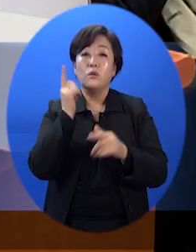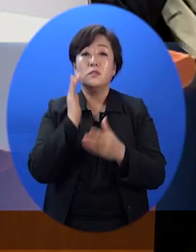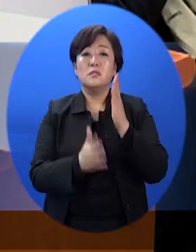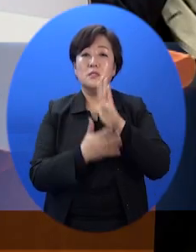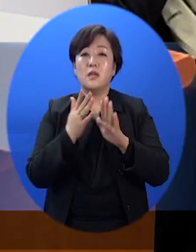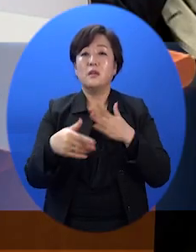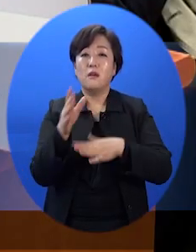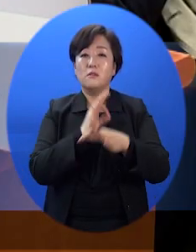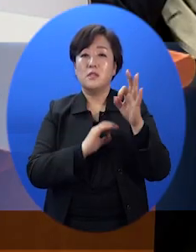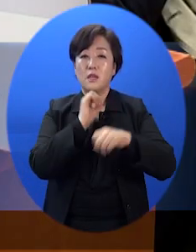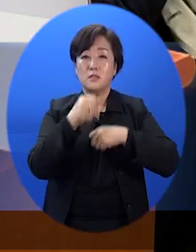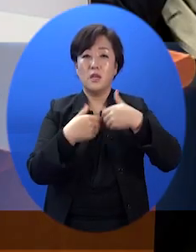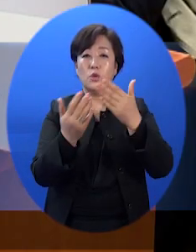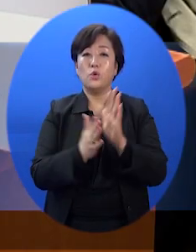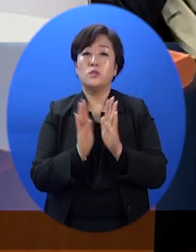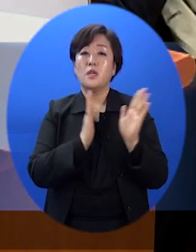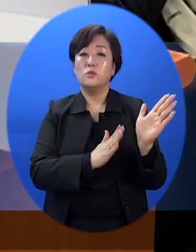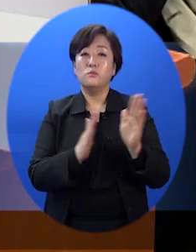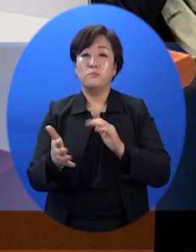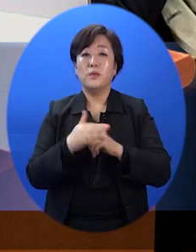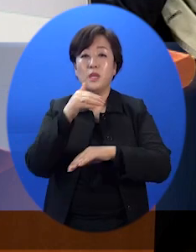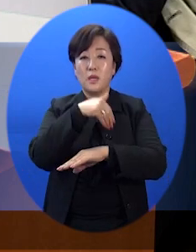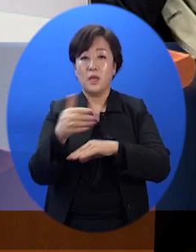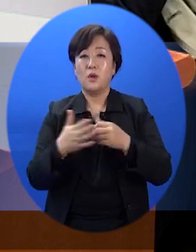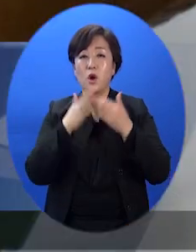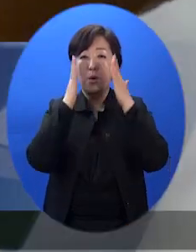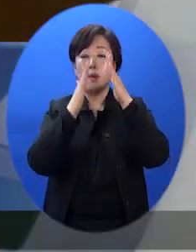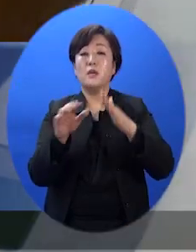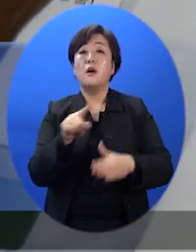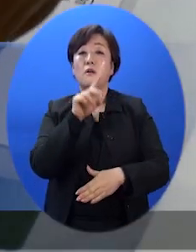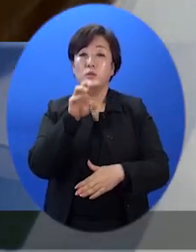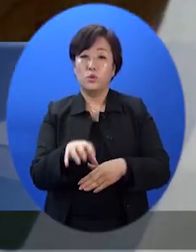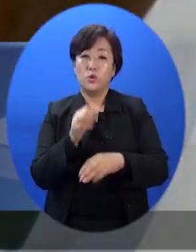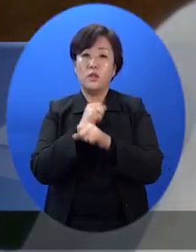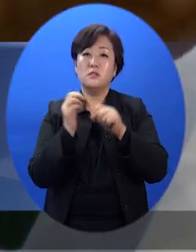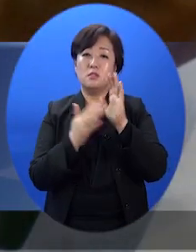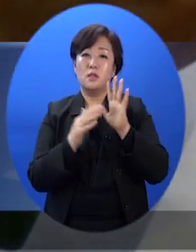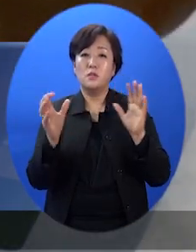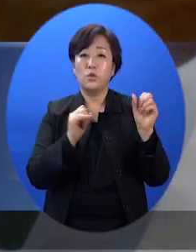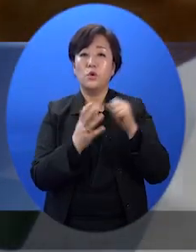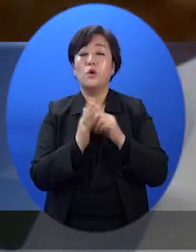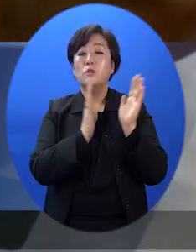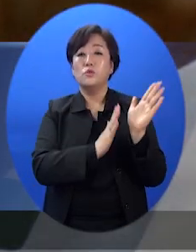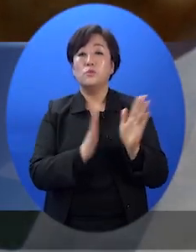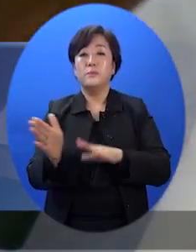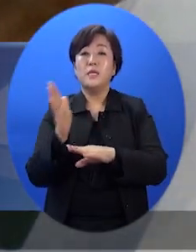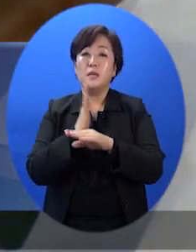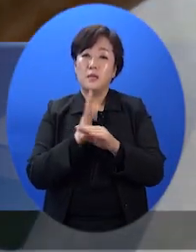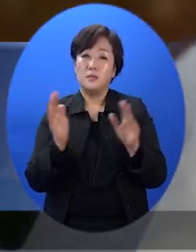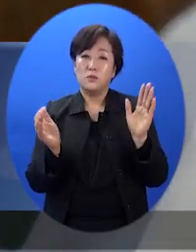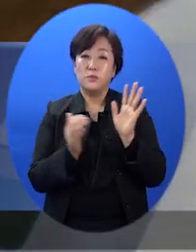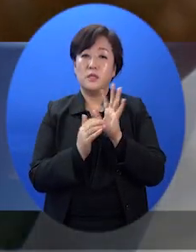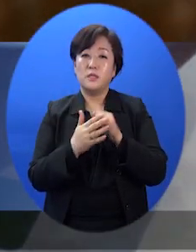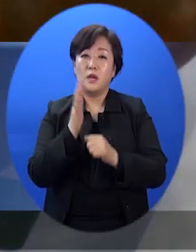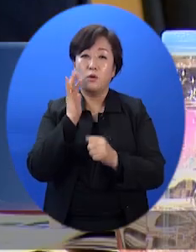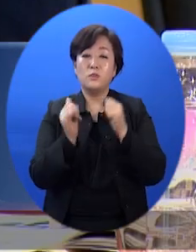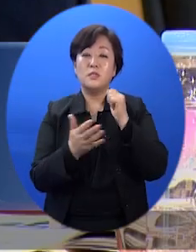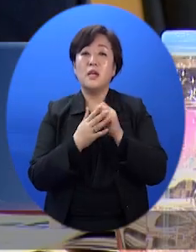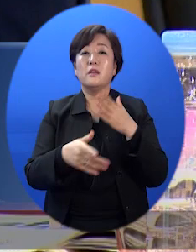울산 경제자유구역 지정 추진 전략 및 방향 주제 발표와 토론 등으로 진행됐습니다.